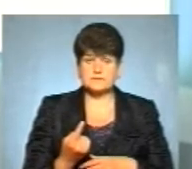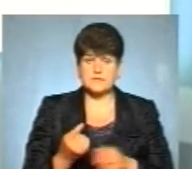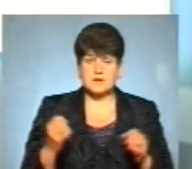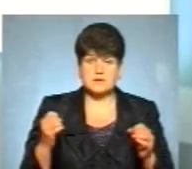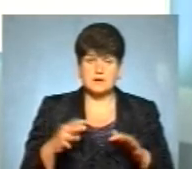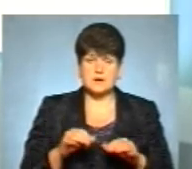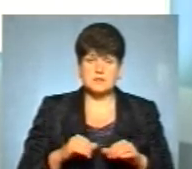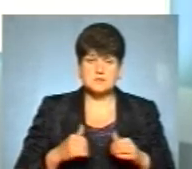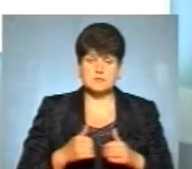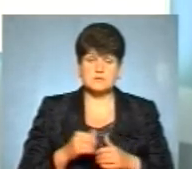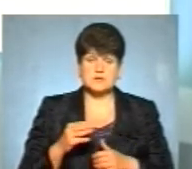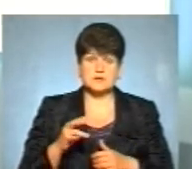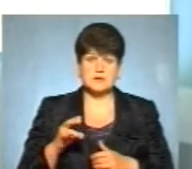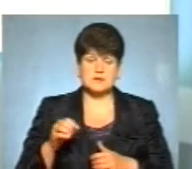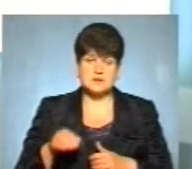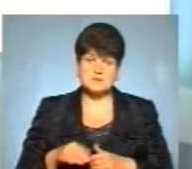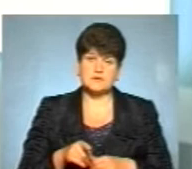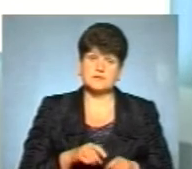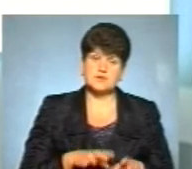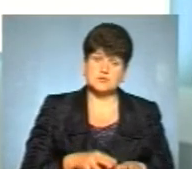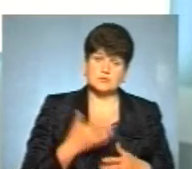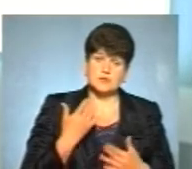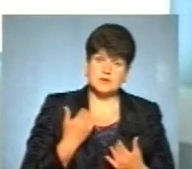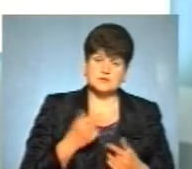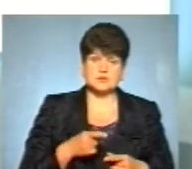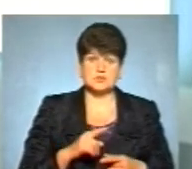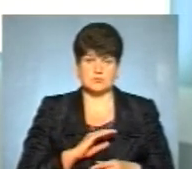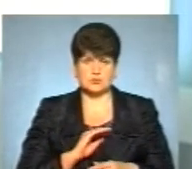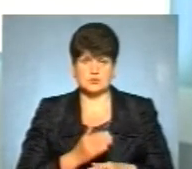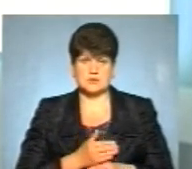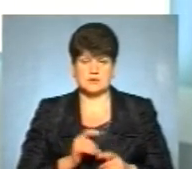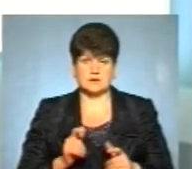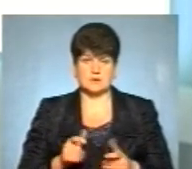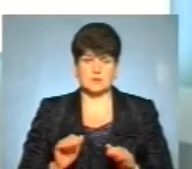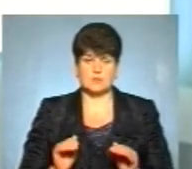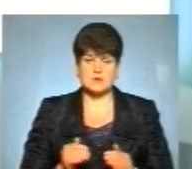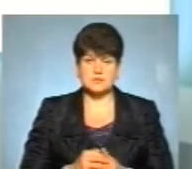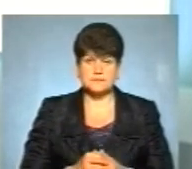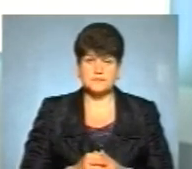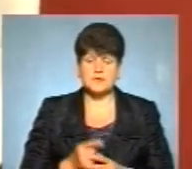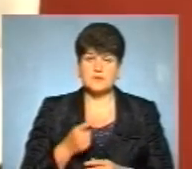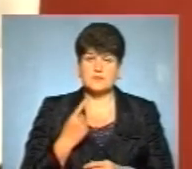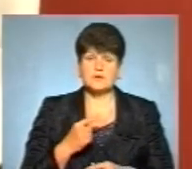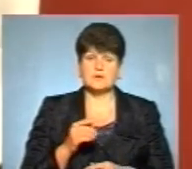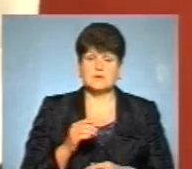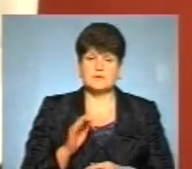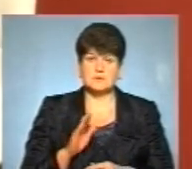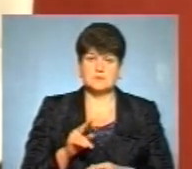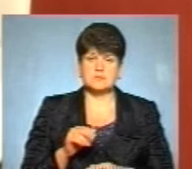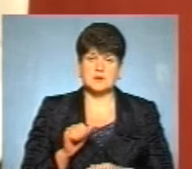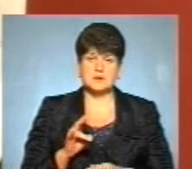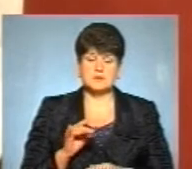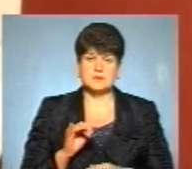скликається комісія та ТНС, і вони вирішують, чи послаблювати, чи посилювати карантинні обмеження. За словами епідеміолога Володимира